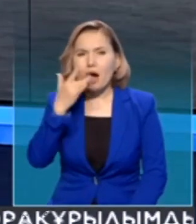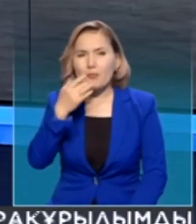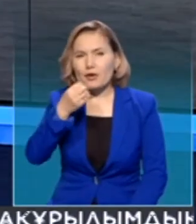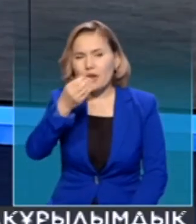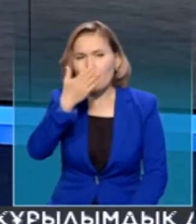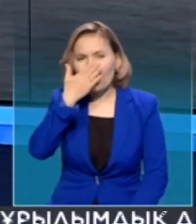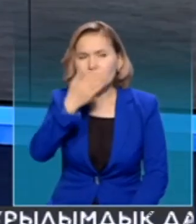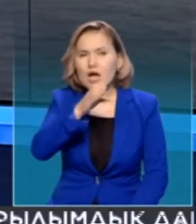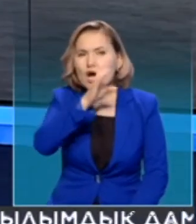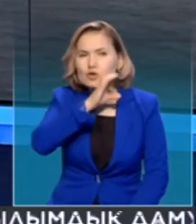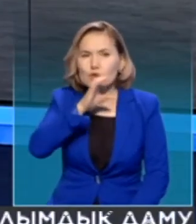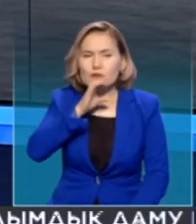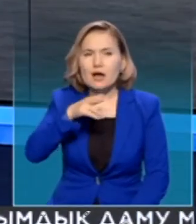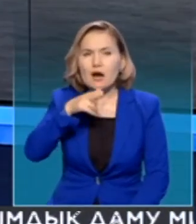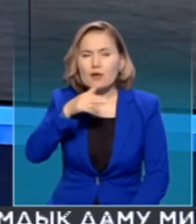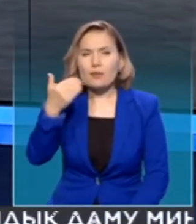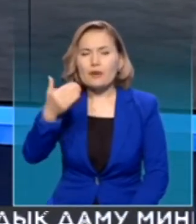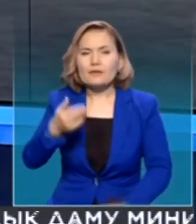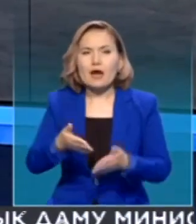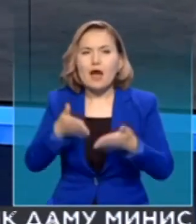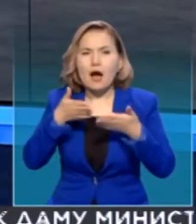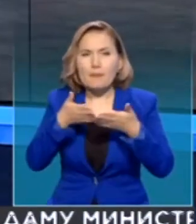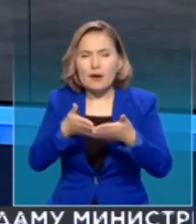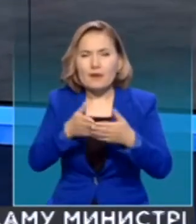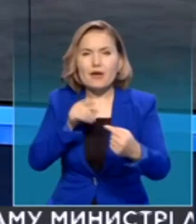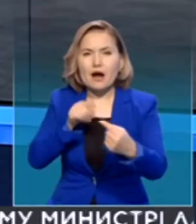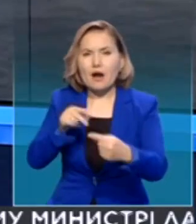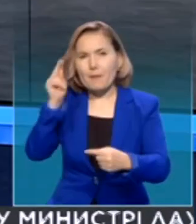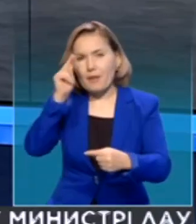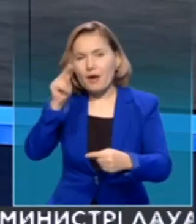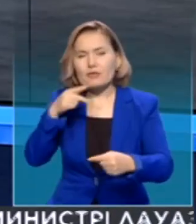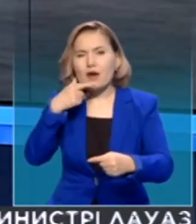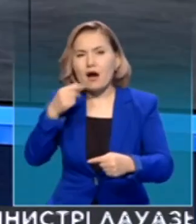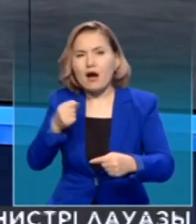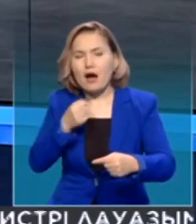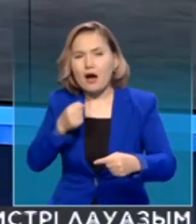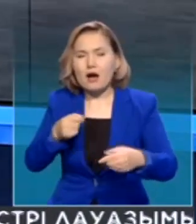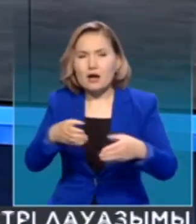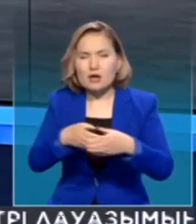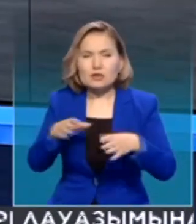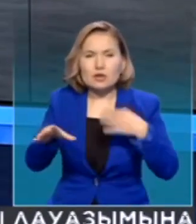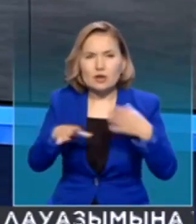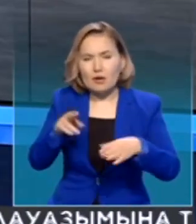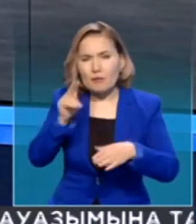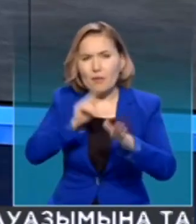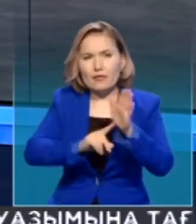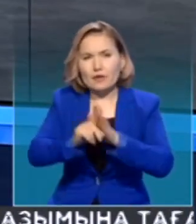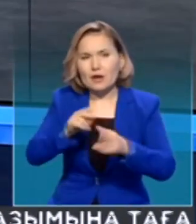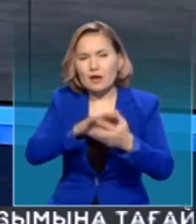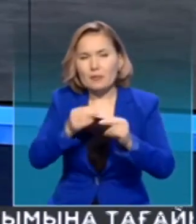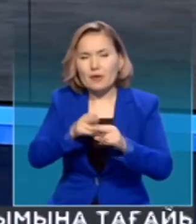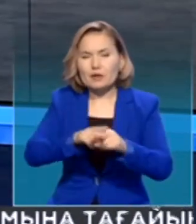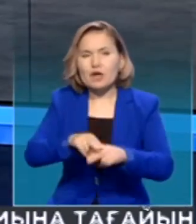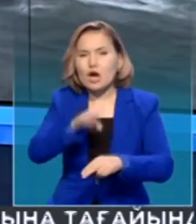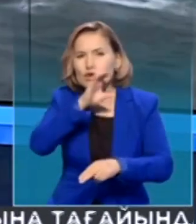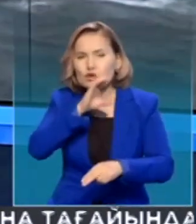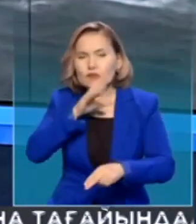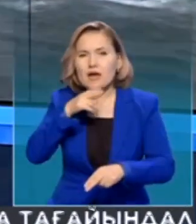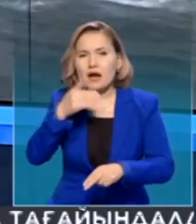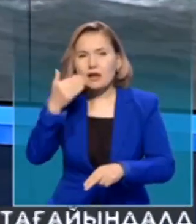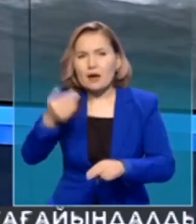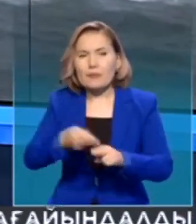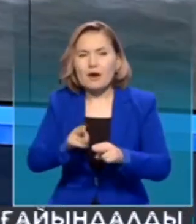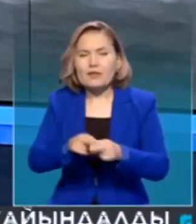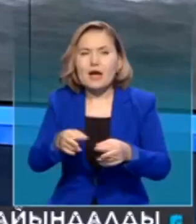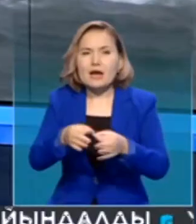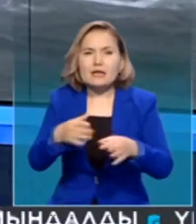пен Жапония Солтүстік Кореяның сүңгуір қайықтарына қарсы әскери жаттығу өткізді. Маневрлар Пхеньянның күшейіп келе жатқан ядролық